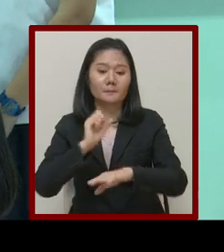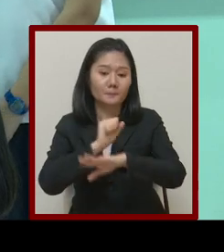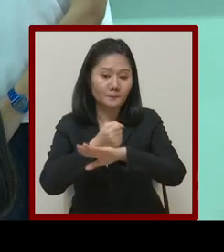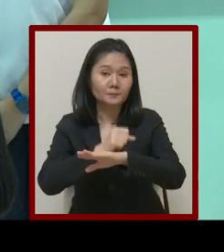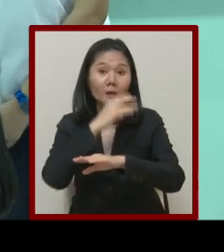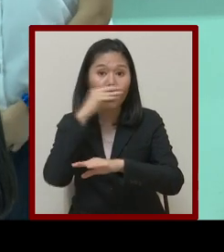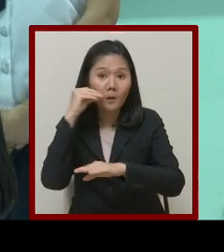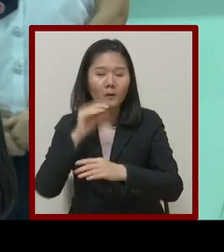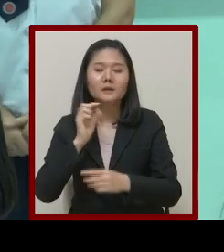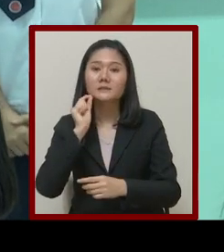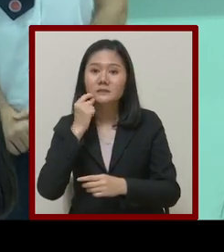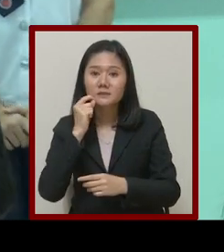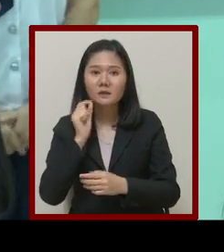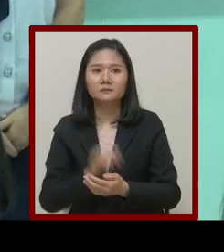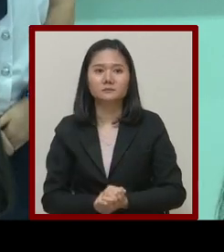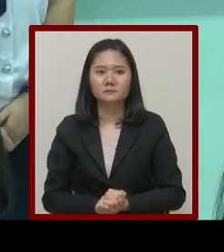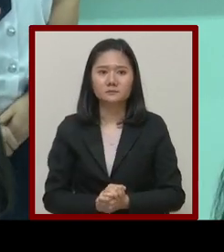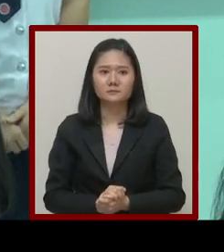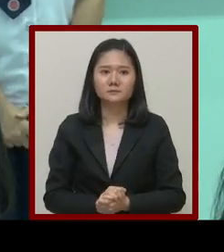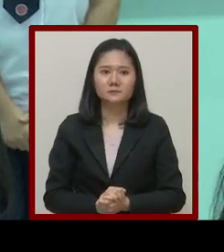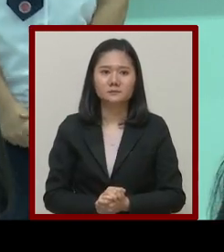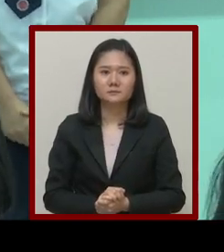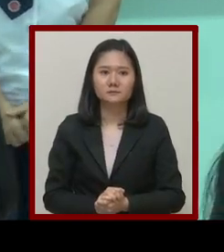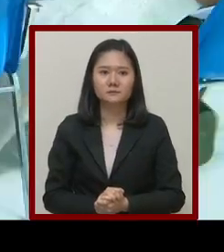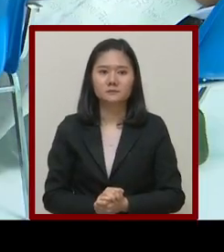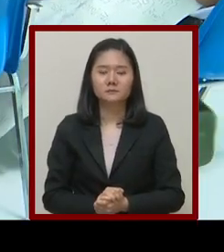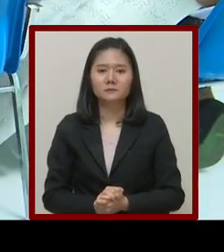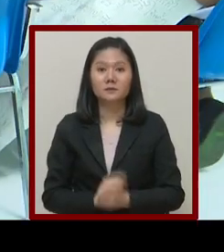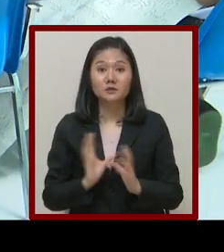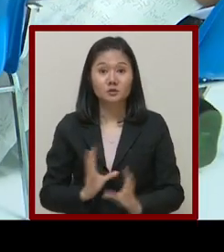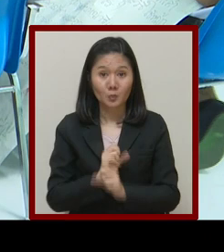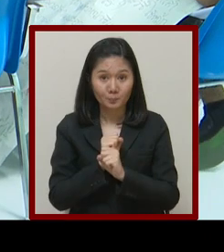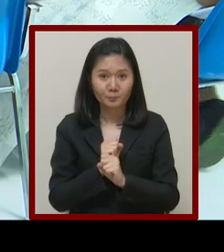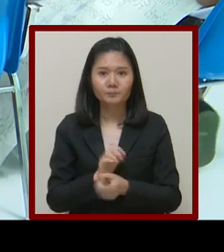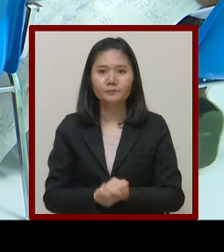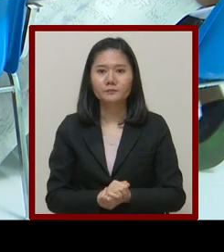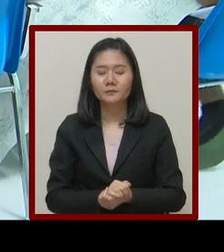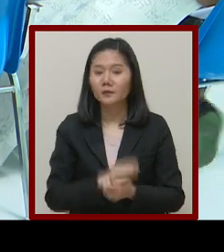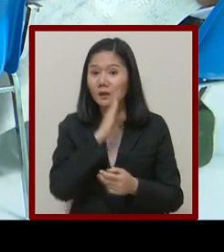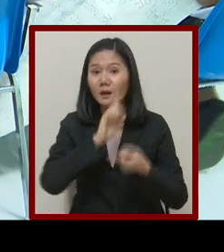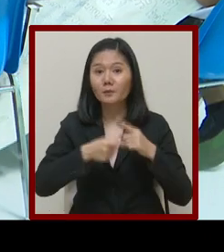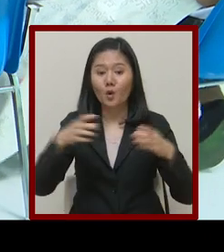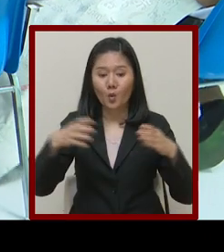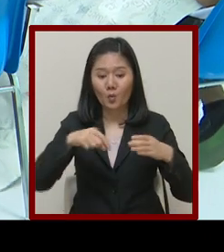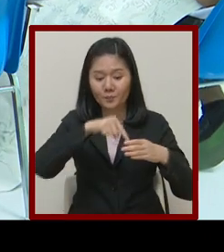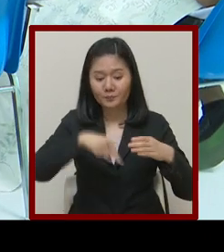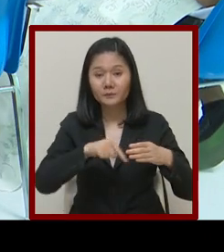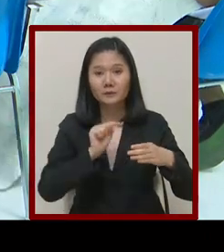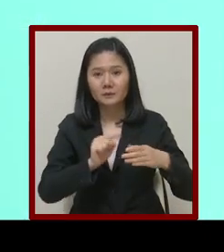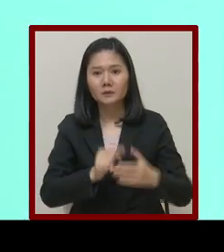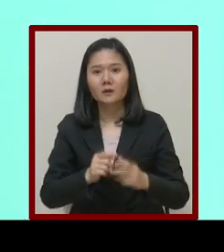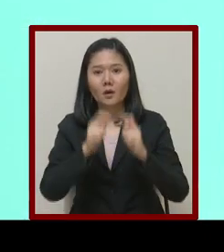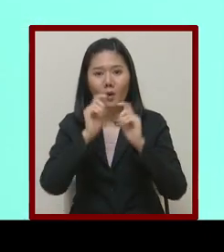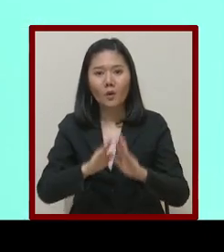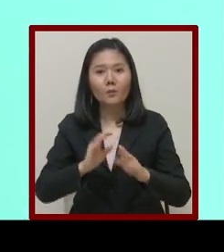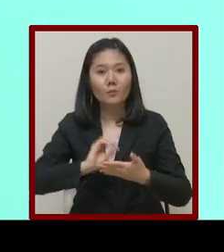าลาบูนเกลือตัวผู้ค่ะ ค่ะสรุปว่าถ้าเพื่อนกลุ่มนี้เขาได้เป็นคน